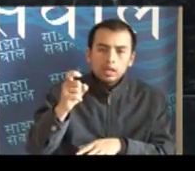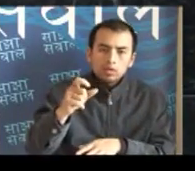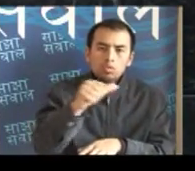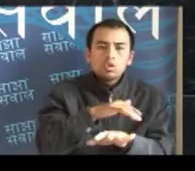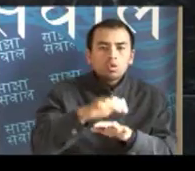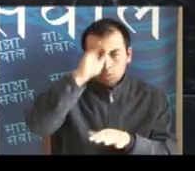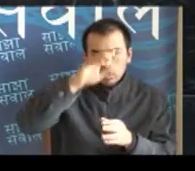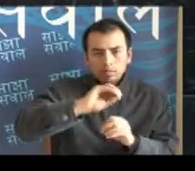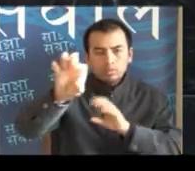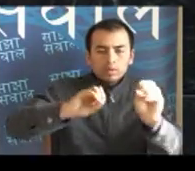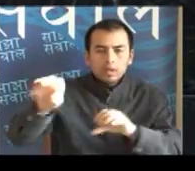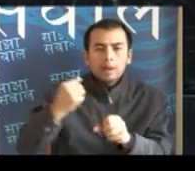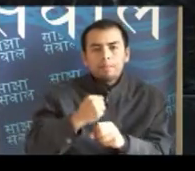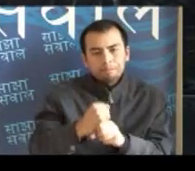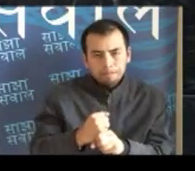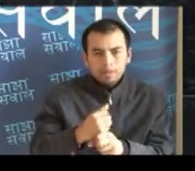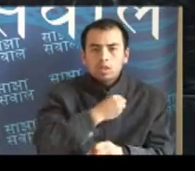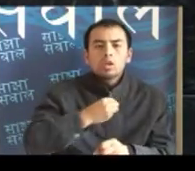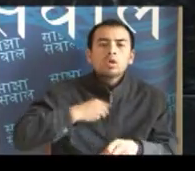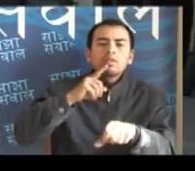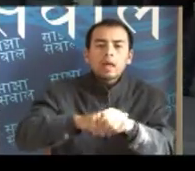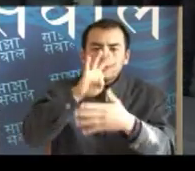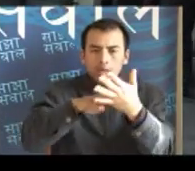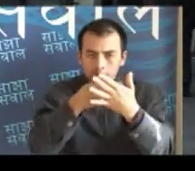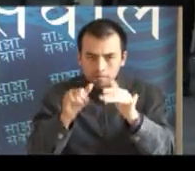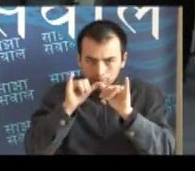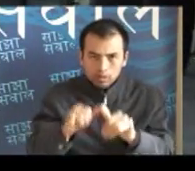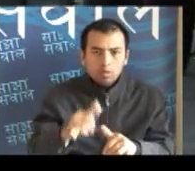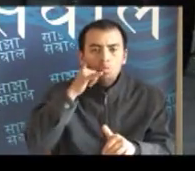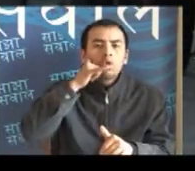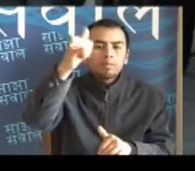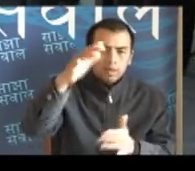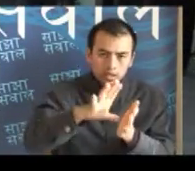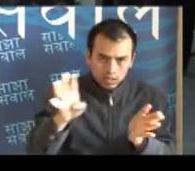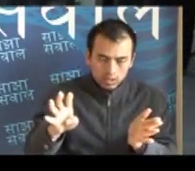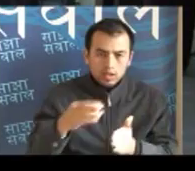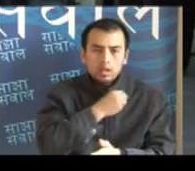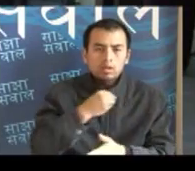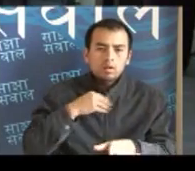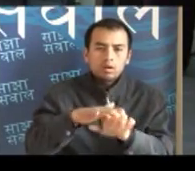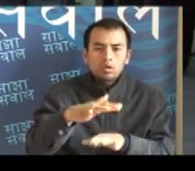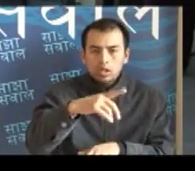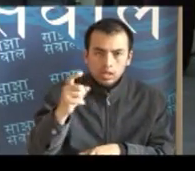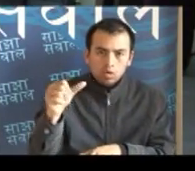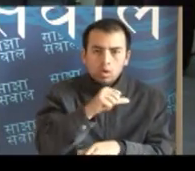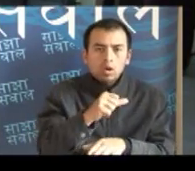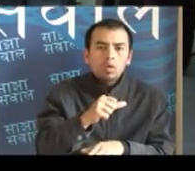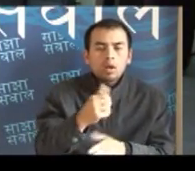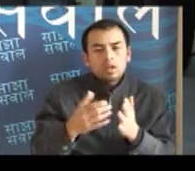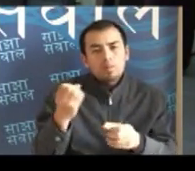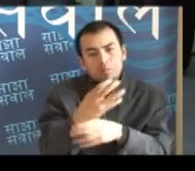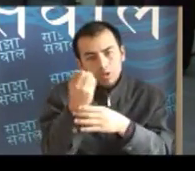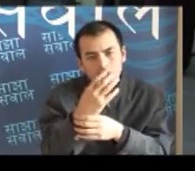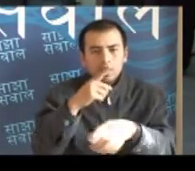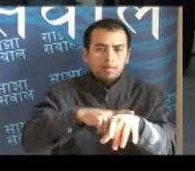उनीहरूको इन्फर्मेसनहरू बताइदिने, डक्टरहरूको टाइम टेबलहरू बताइदिने फोनबाट, र डक्टरहरूलाई वार्डमा कहिलेकाहीँ